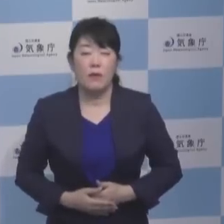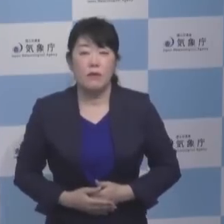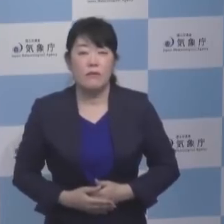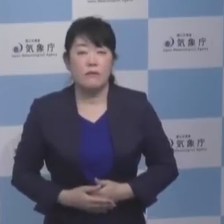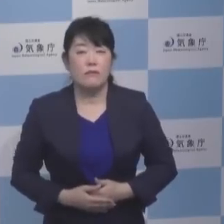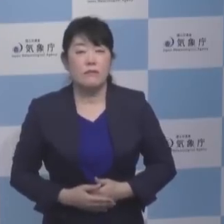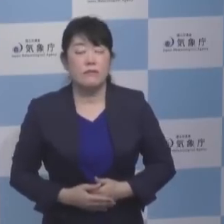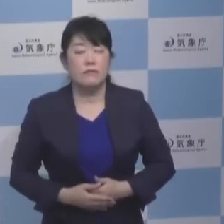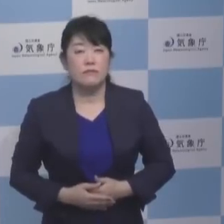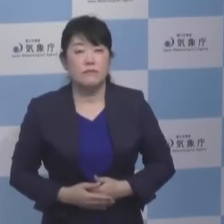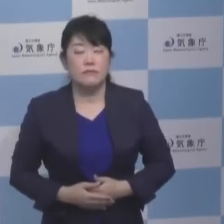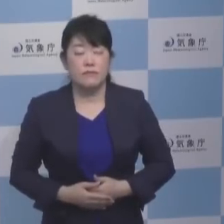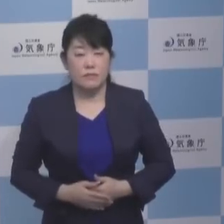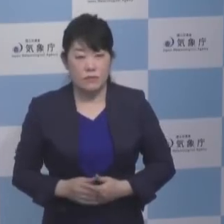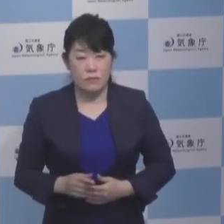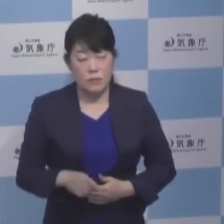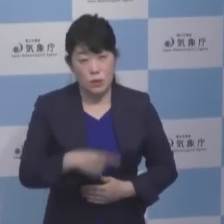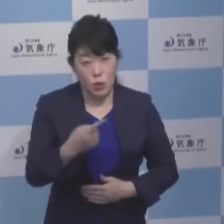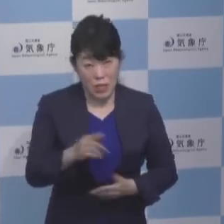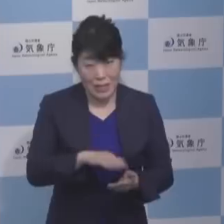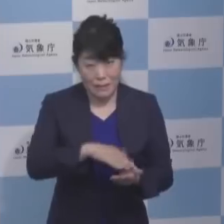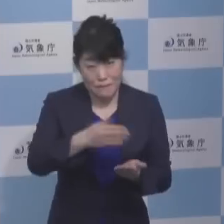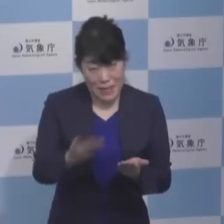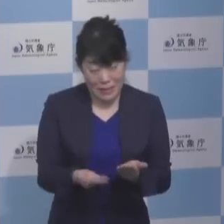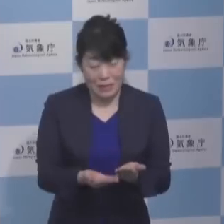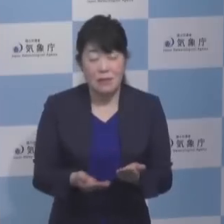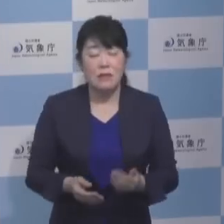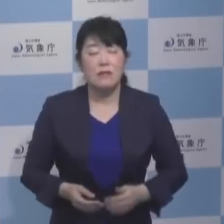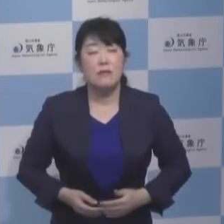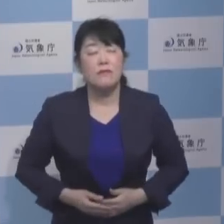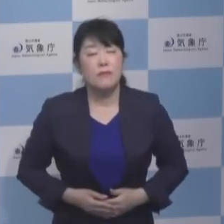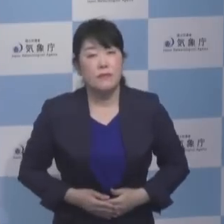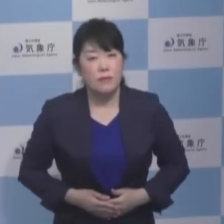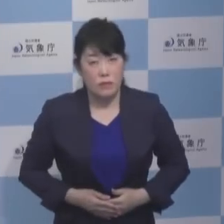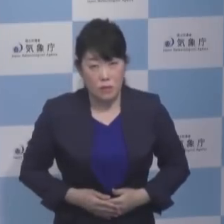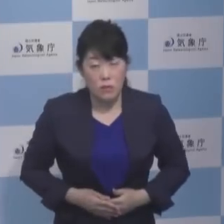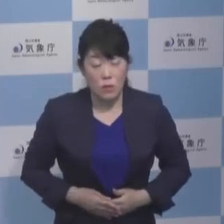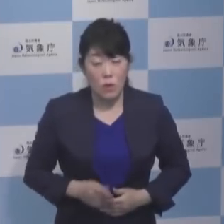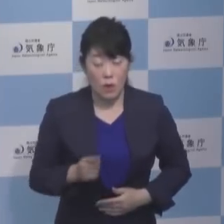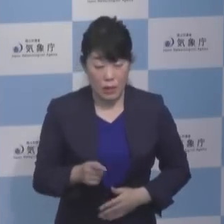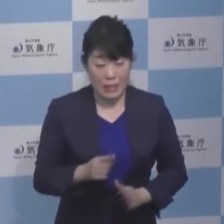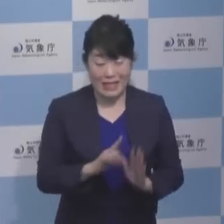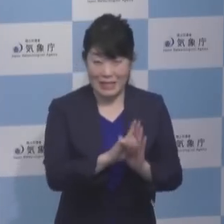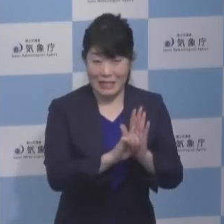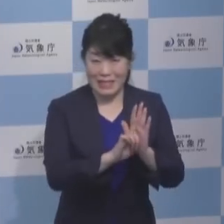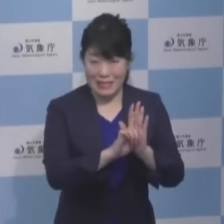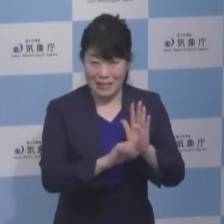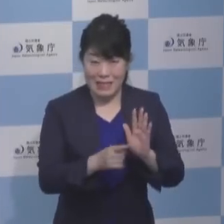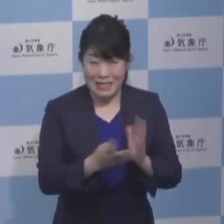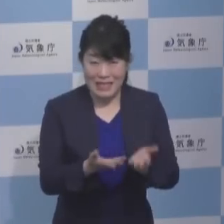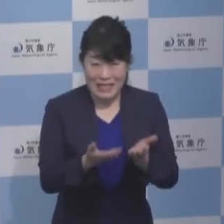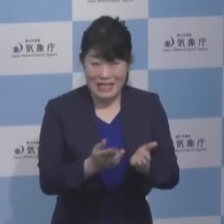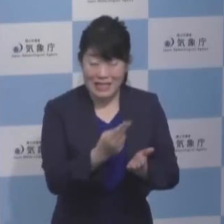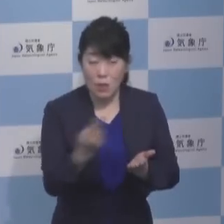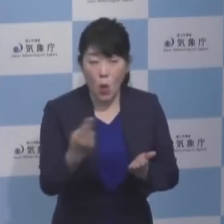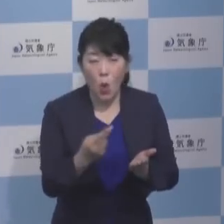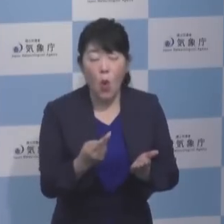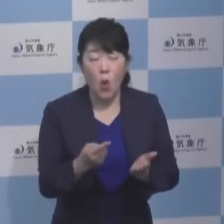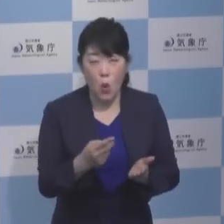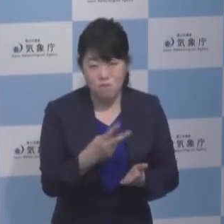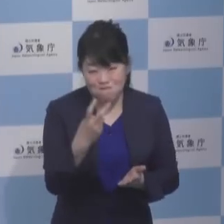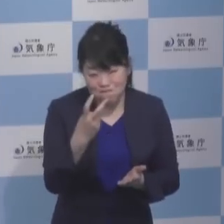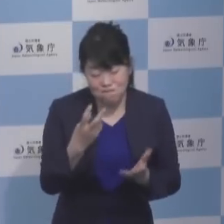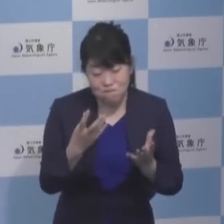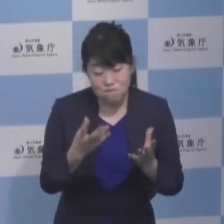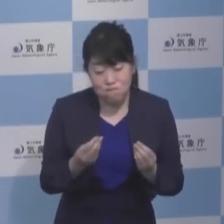めくっていただいて図の説明です。こちら、観測した震度です。左側が各観測点での震